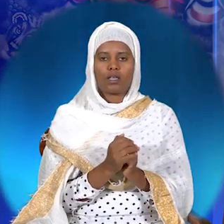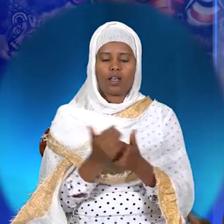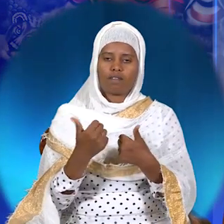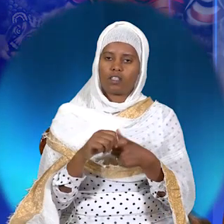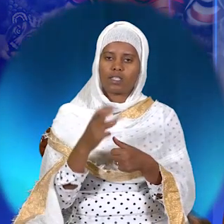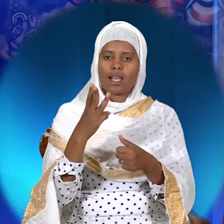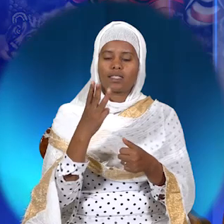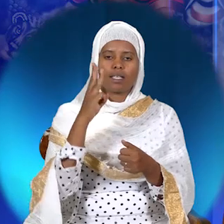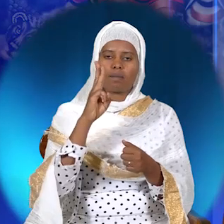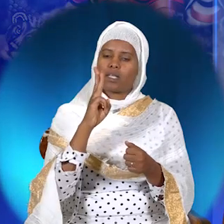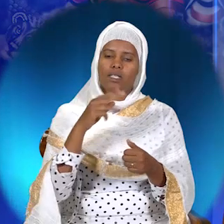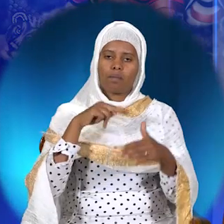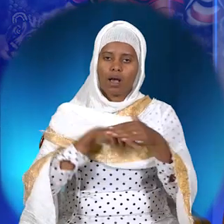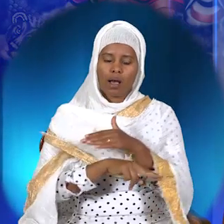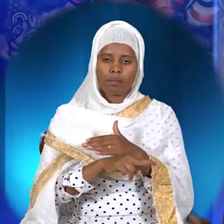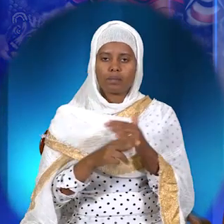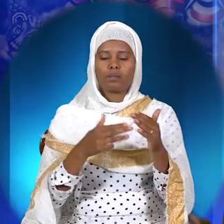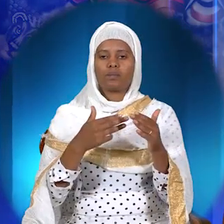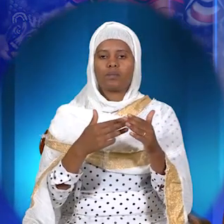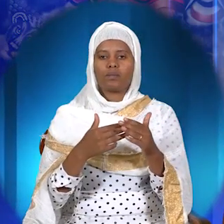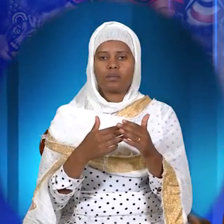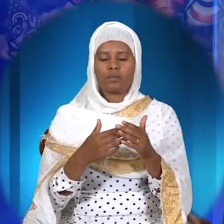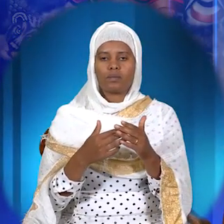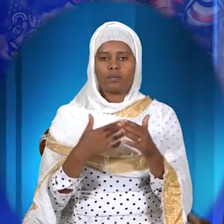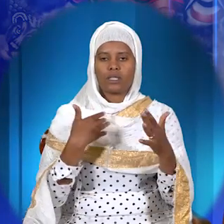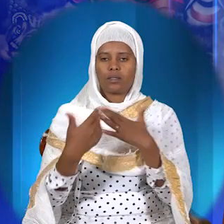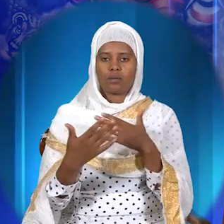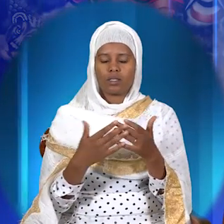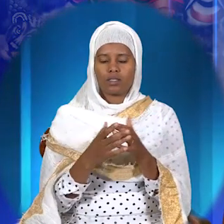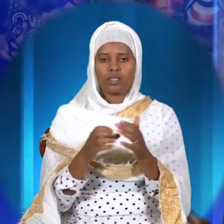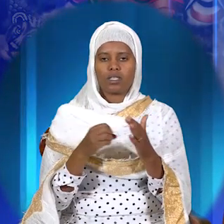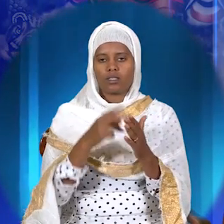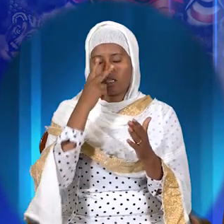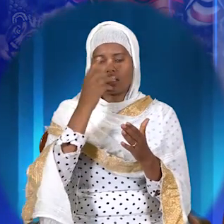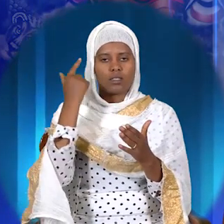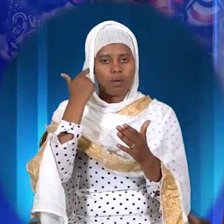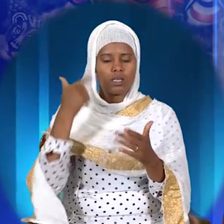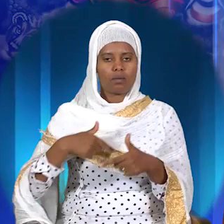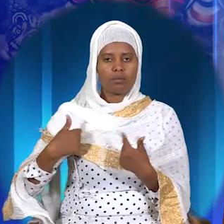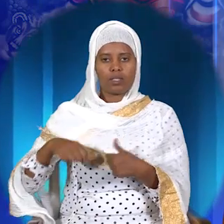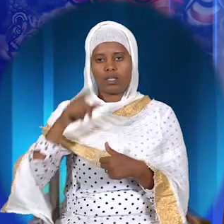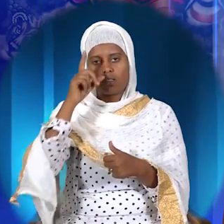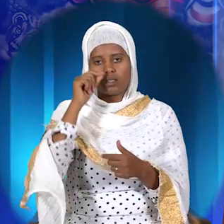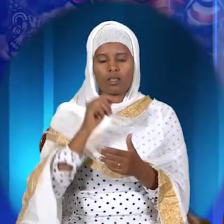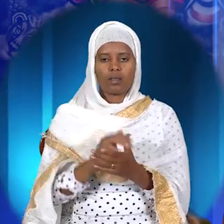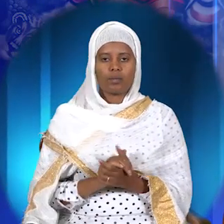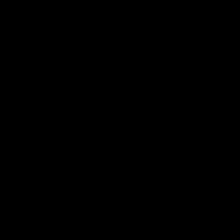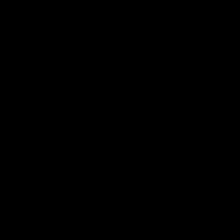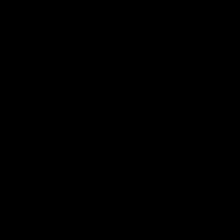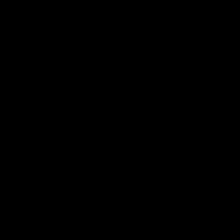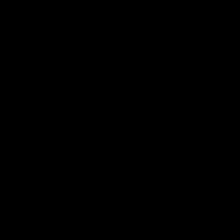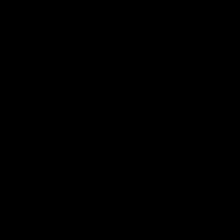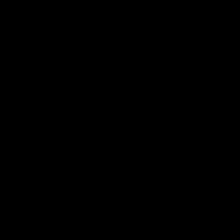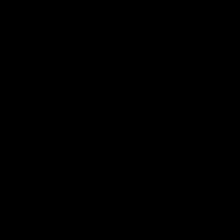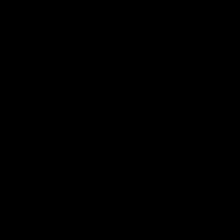ከምዘይግባአን ከምዘይፍቀድን ክነነፅሮን ክነሰውዕሎን ይግባአና እዩ ስለዚ ዝተማሃርናዮ ዝሰማዕናዮ ኣብ ልብና ይሕድረልና